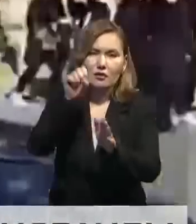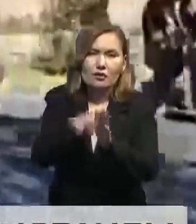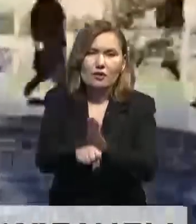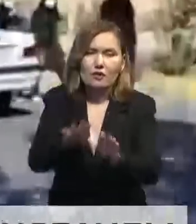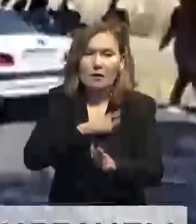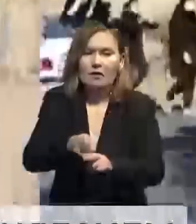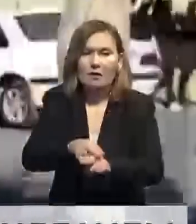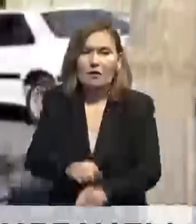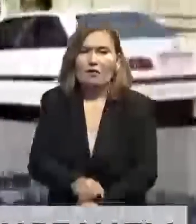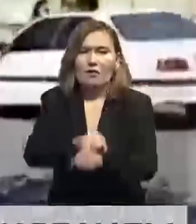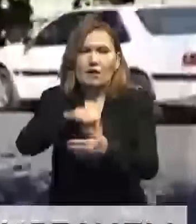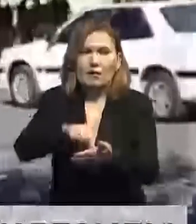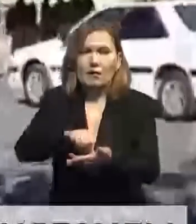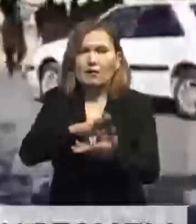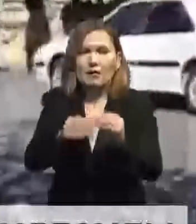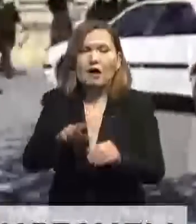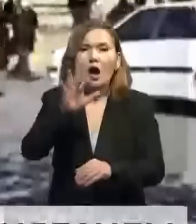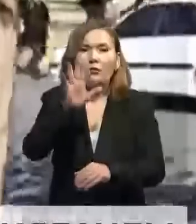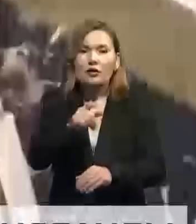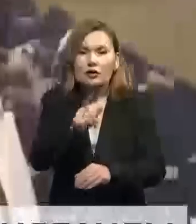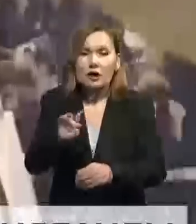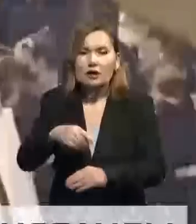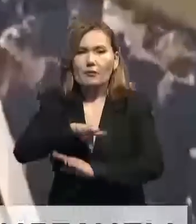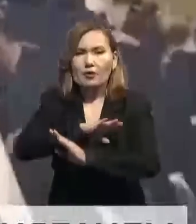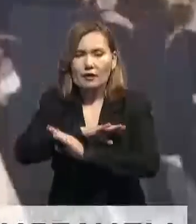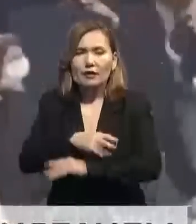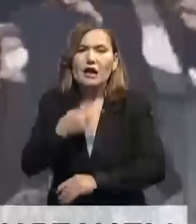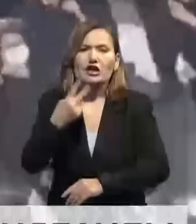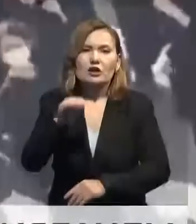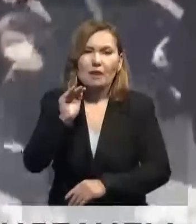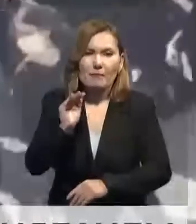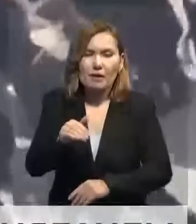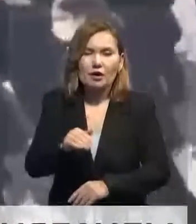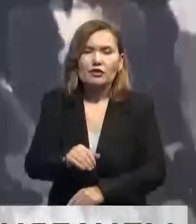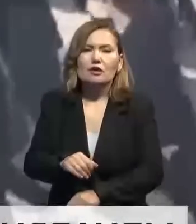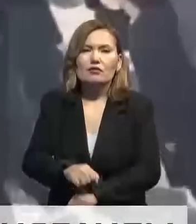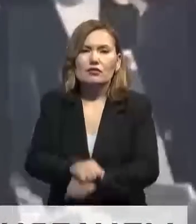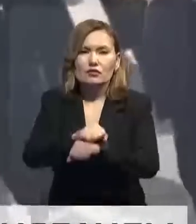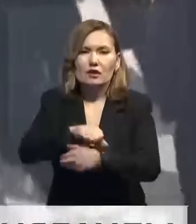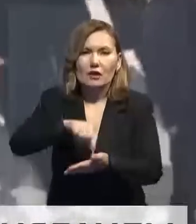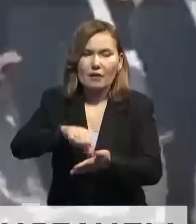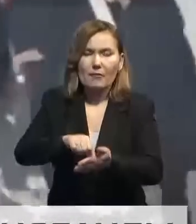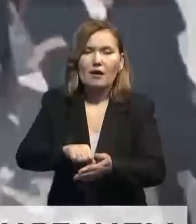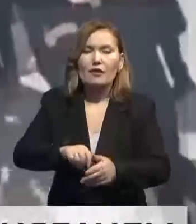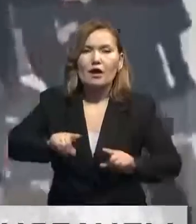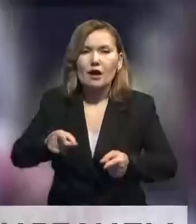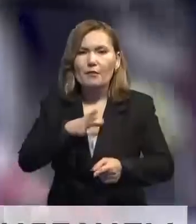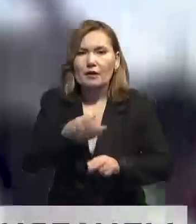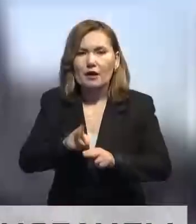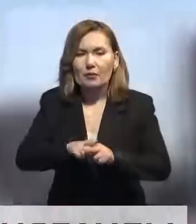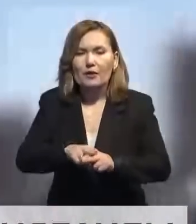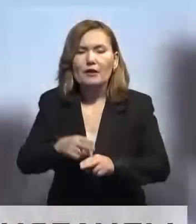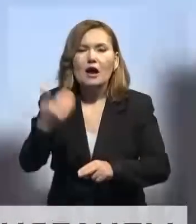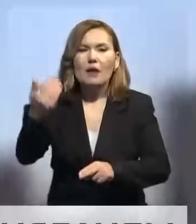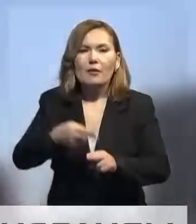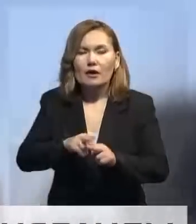шерулер қақтығыстарға ұласып 500-ден аса адам көз жұмды. 20 мыңнан аса шеруші қамауға алынды. Билік елде өлім